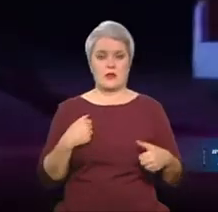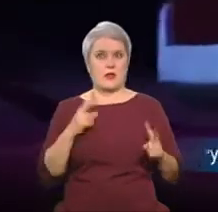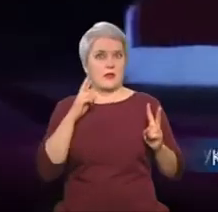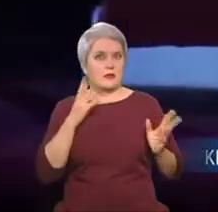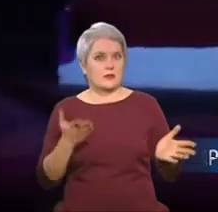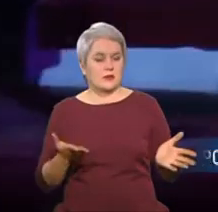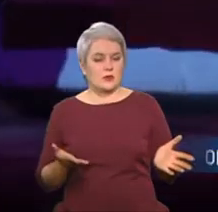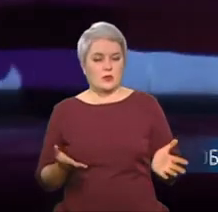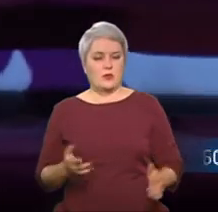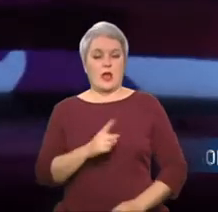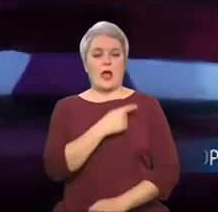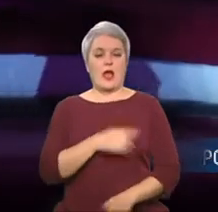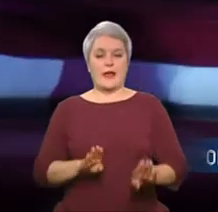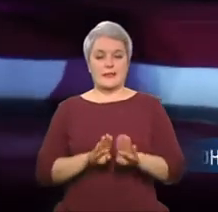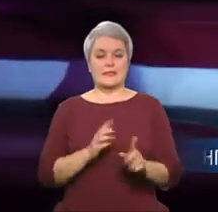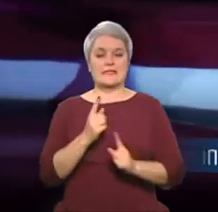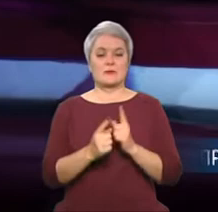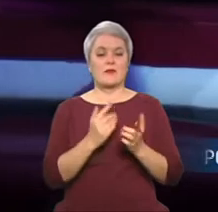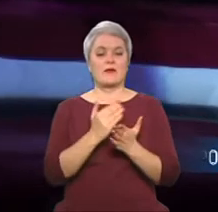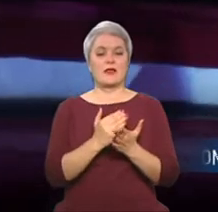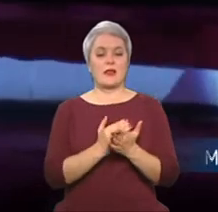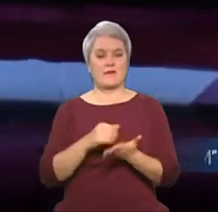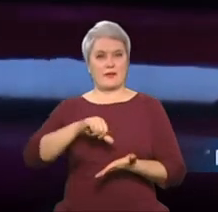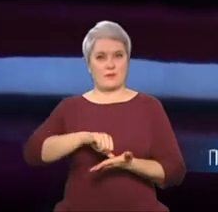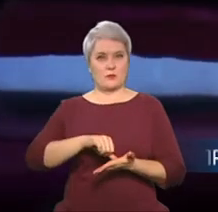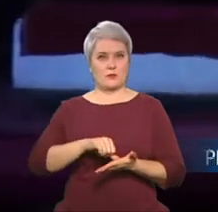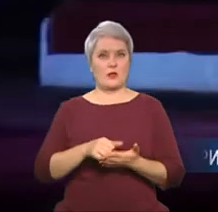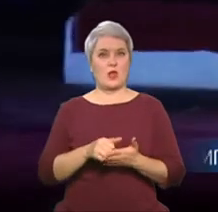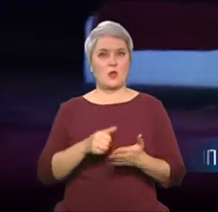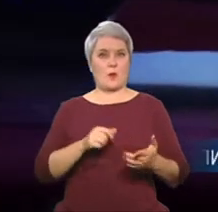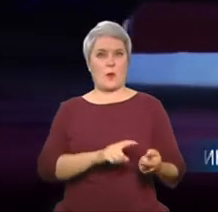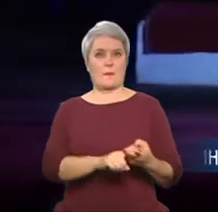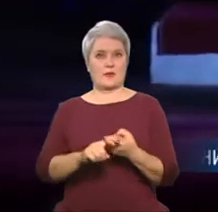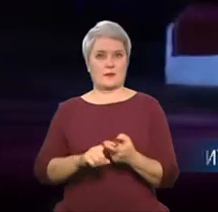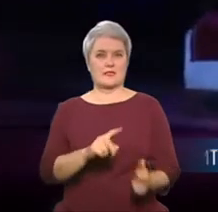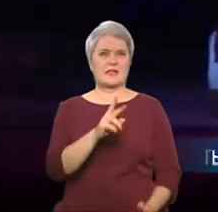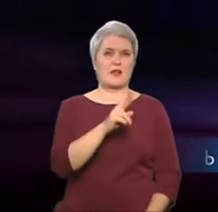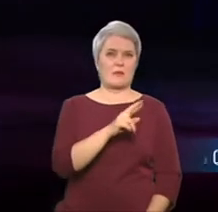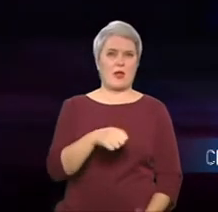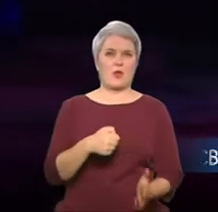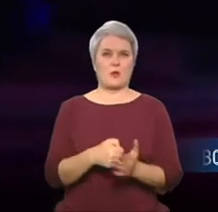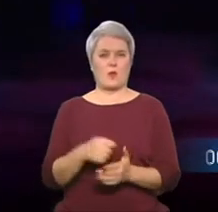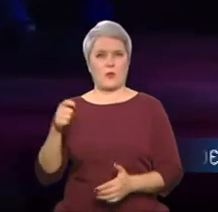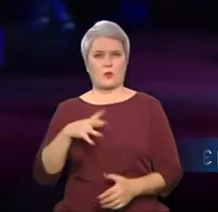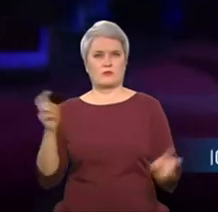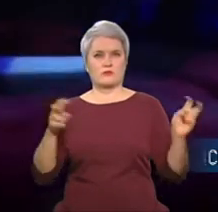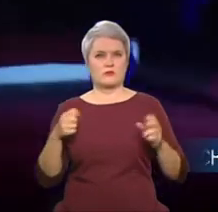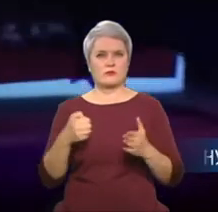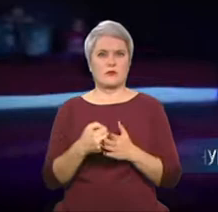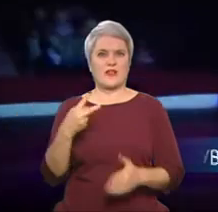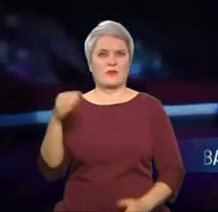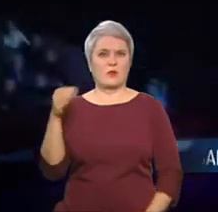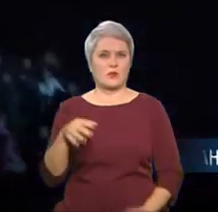дізнаюсь. Карантин змінив графік виступів. Якщо до пандемії з п'ятниці до неділі місця в цирку були заповнені до 2000 глядачів, то тепер